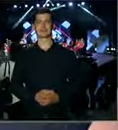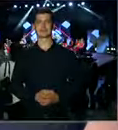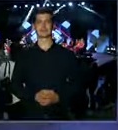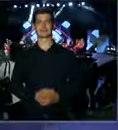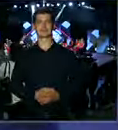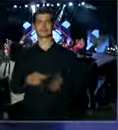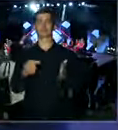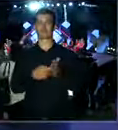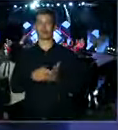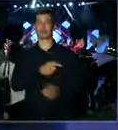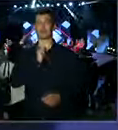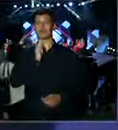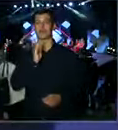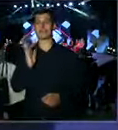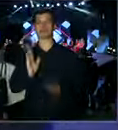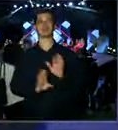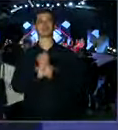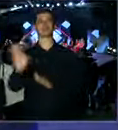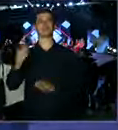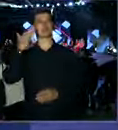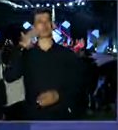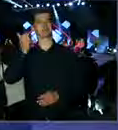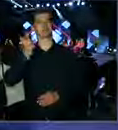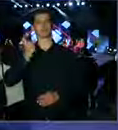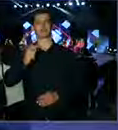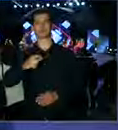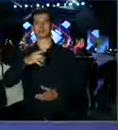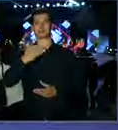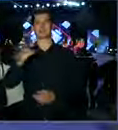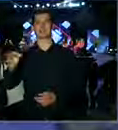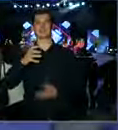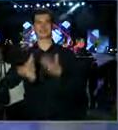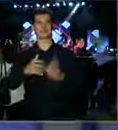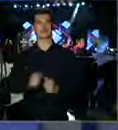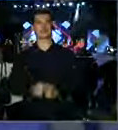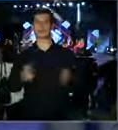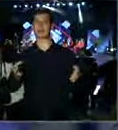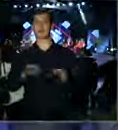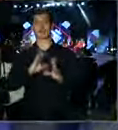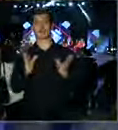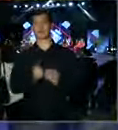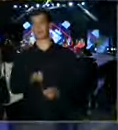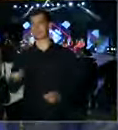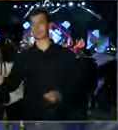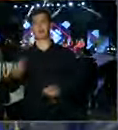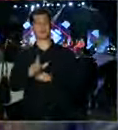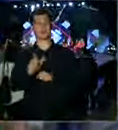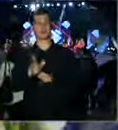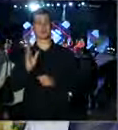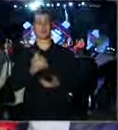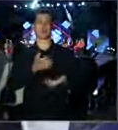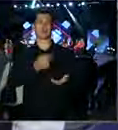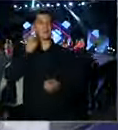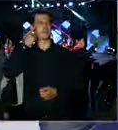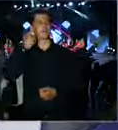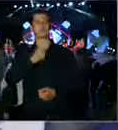To ona będzie reprezentować Polskę na Miss Świata. Drodzy Państwo, w tej chwili wszystkie kandydatki otrzymują upominki od